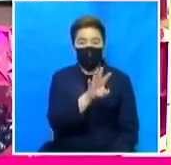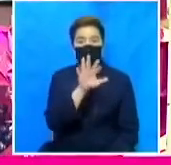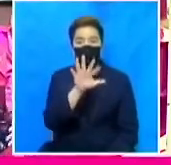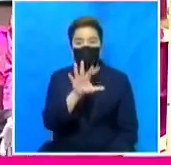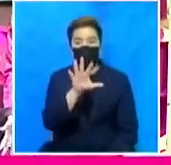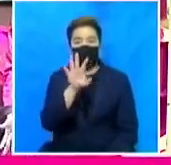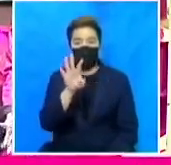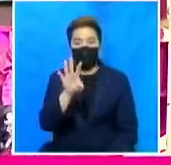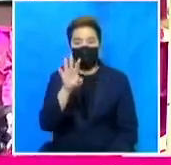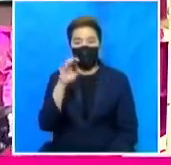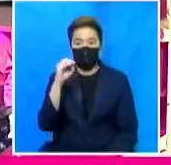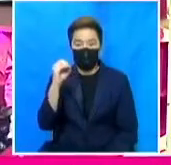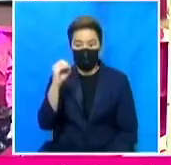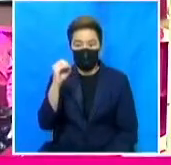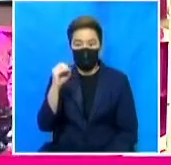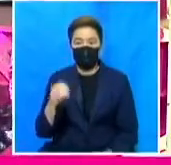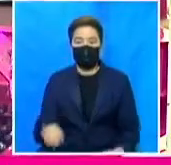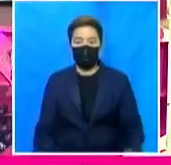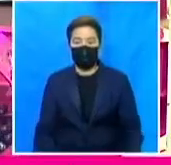0